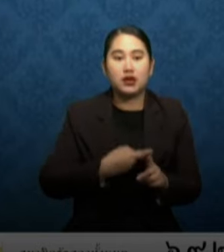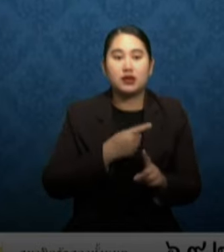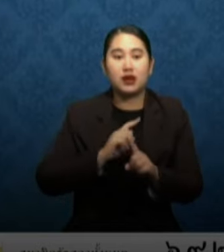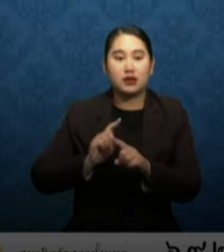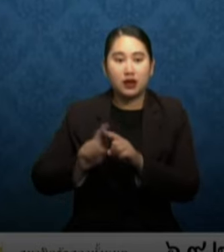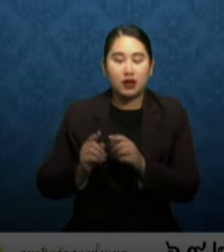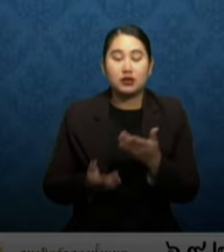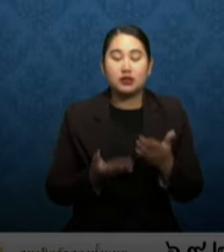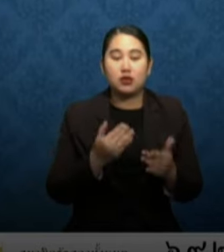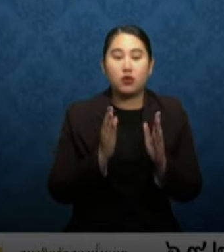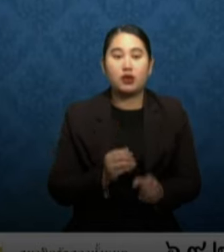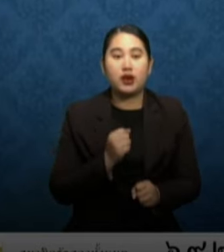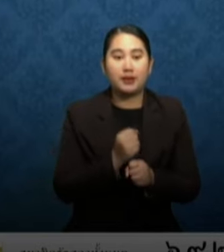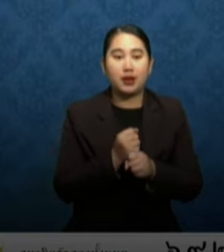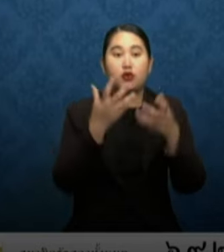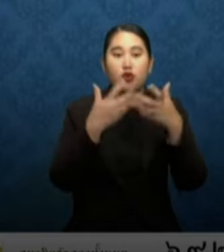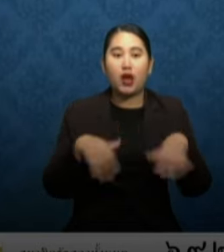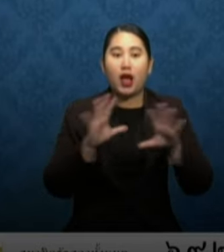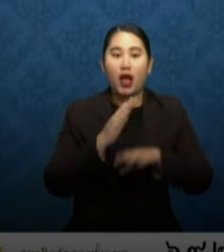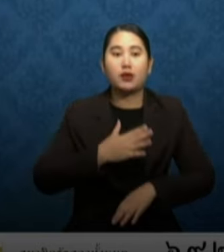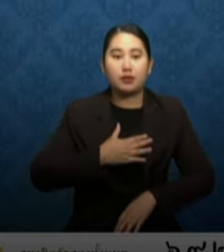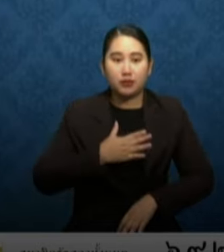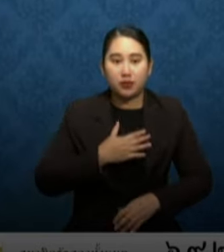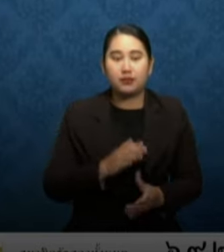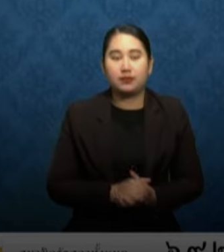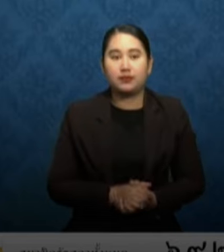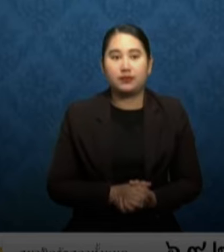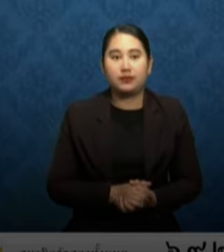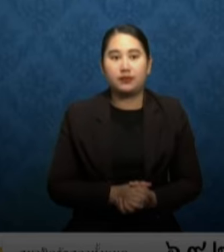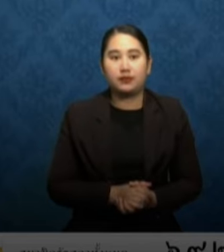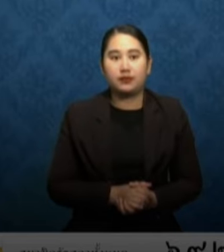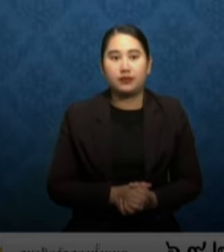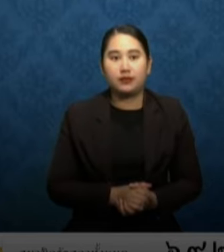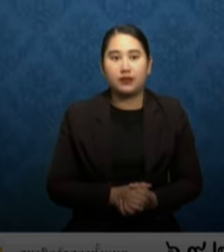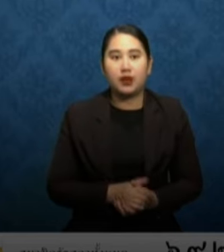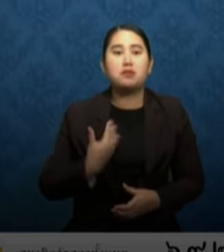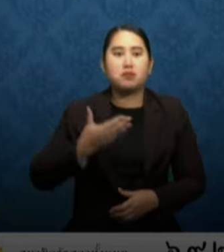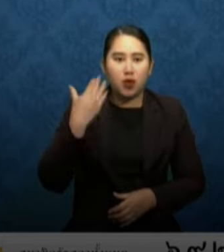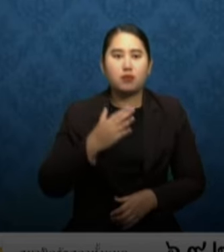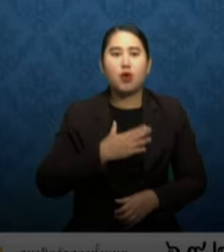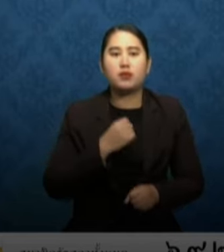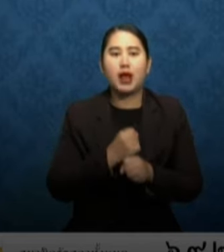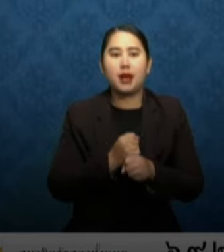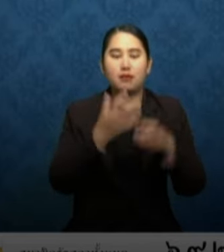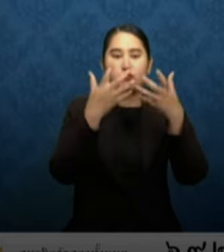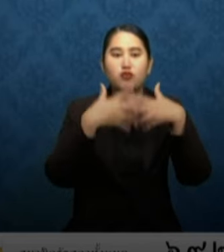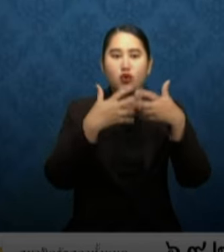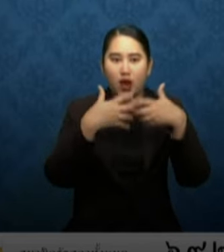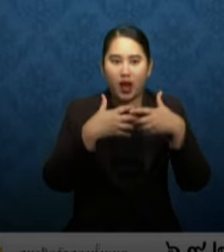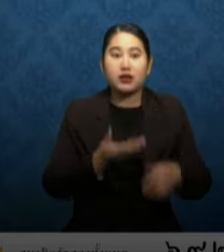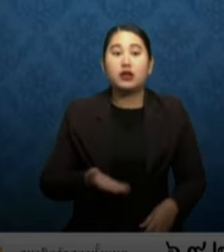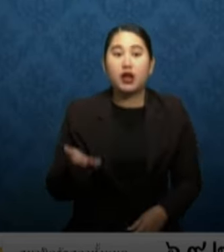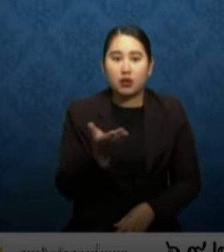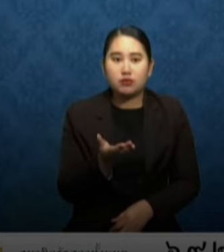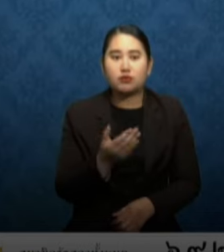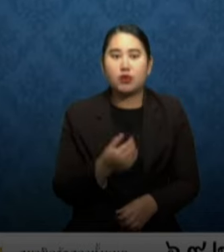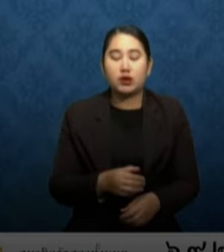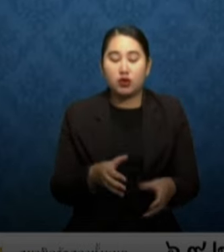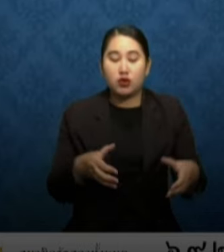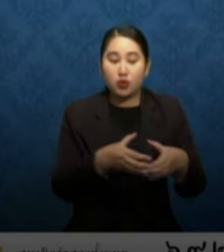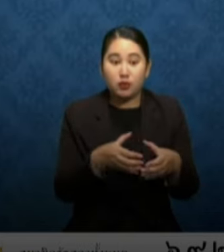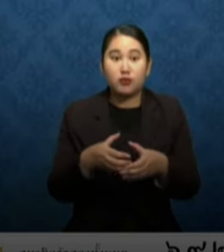หรือว่าจะเป็นมนุษย์โรงงานอย่างเช่นพวกผมก่อนหน้านี้ผมก็ทำงานอยู่ในโรงงานอุตสาหกรรมทุกคนสามารถจัด